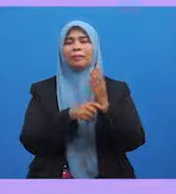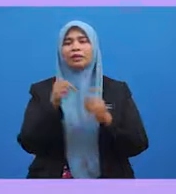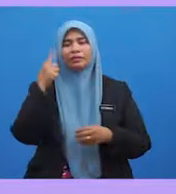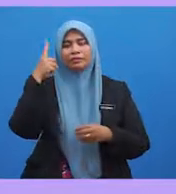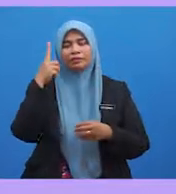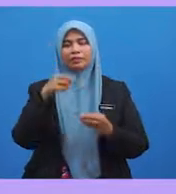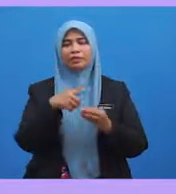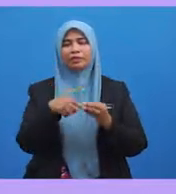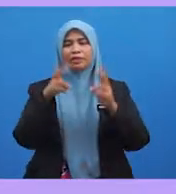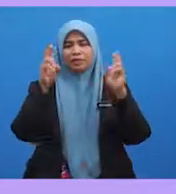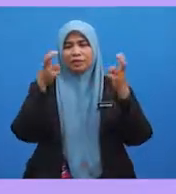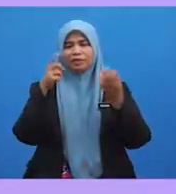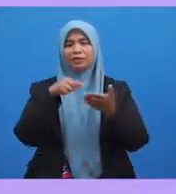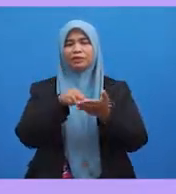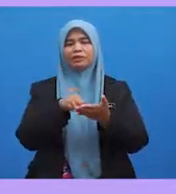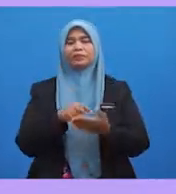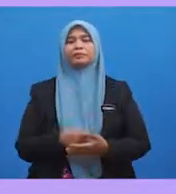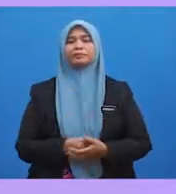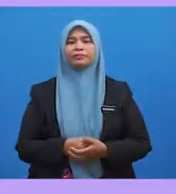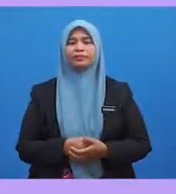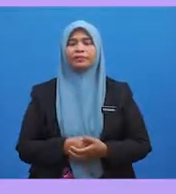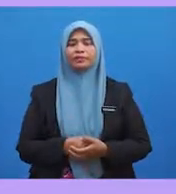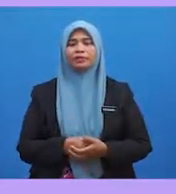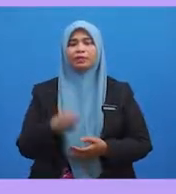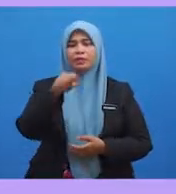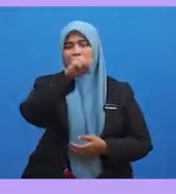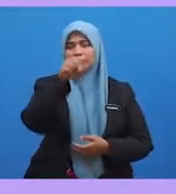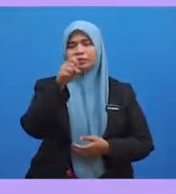kita berkaitan tajuk pembelajaran hari ini.